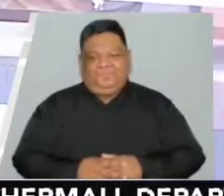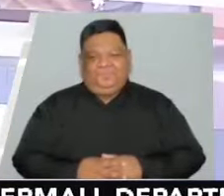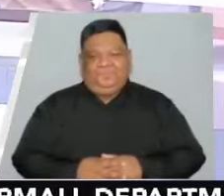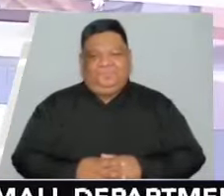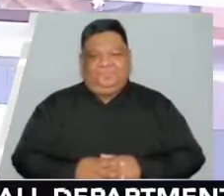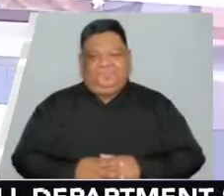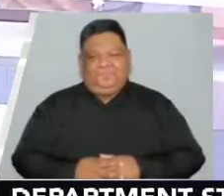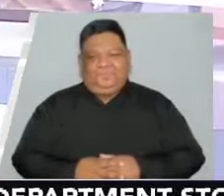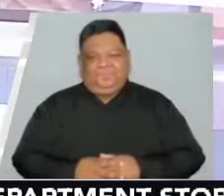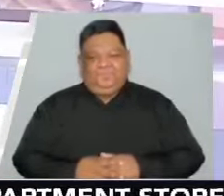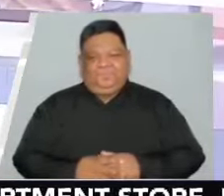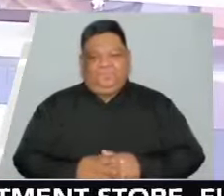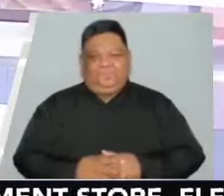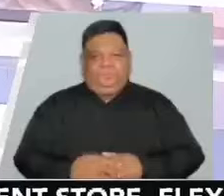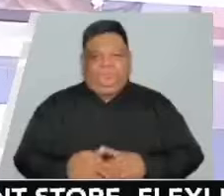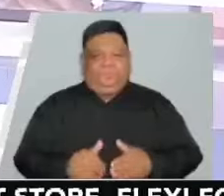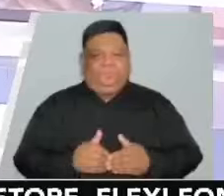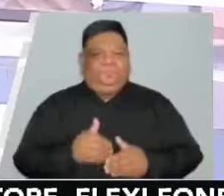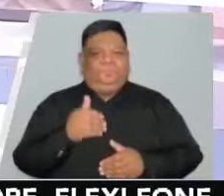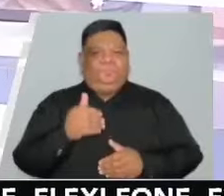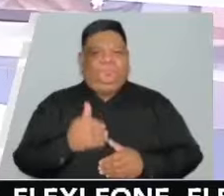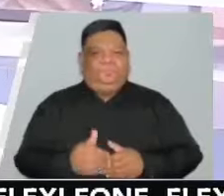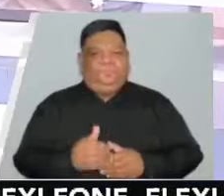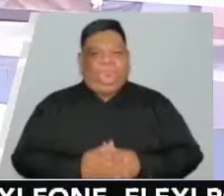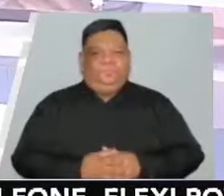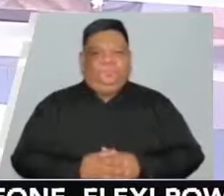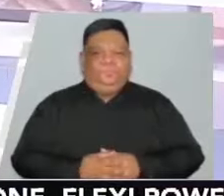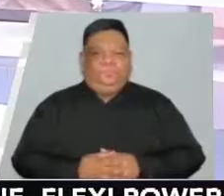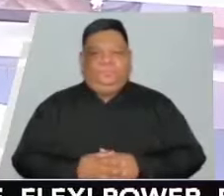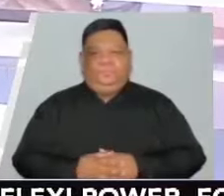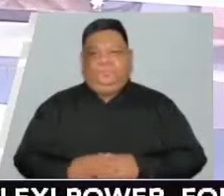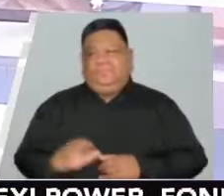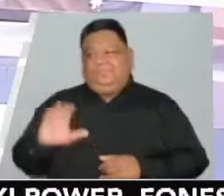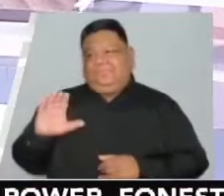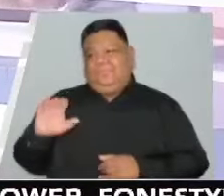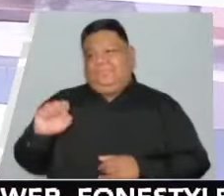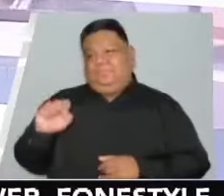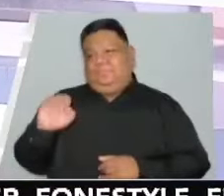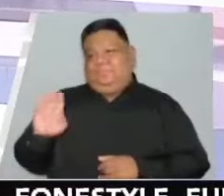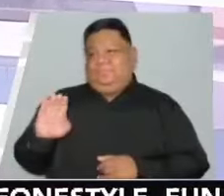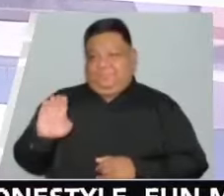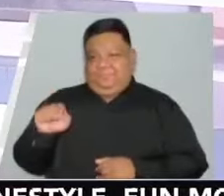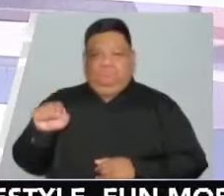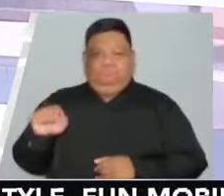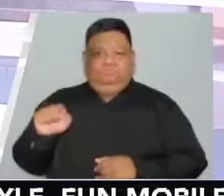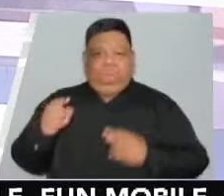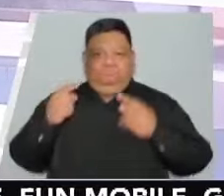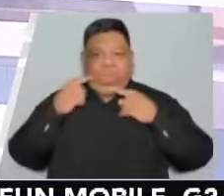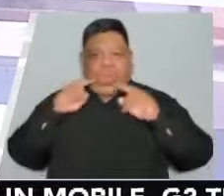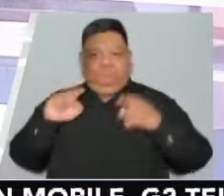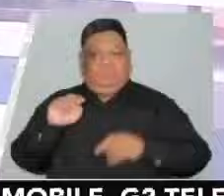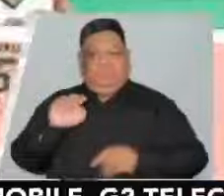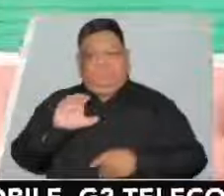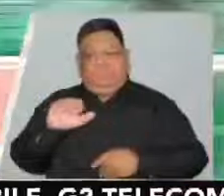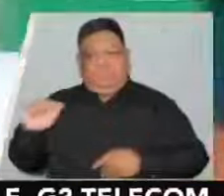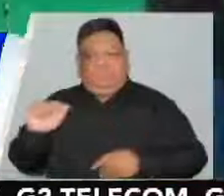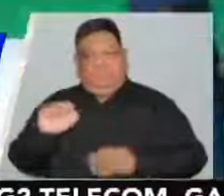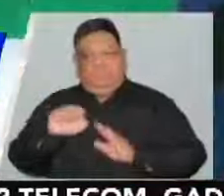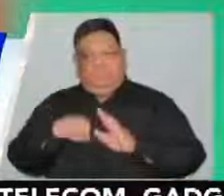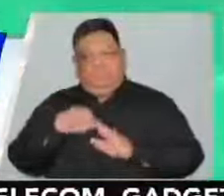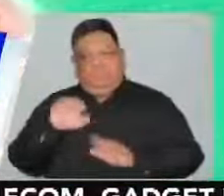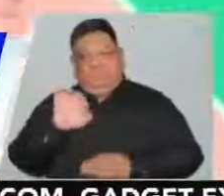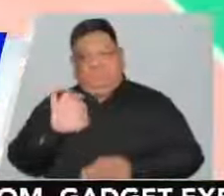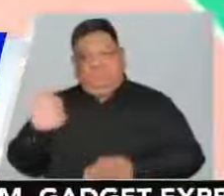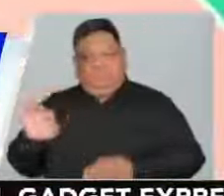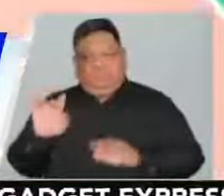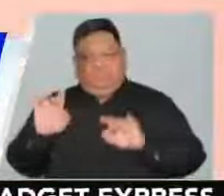Seven-zero na ang record ng Binil Lady Blazers sa NCAA Season 99 Women's Volleyball Tournament. Kahapon, panalo sila